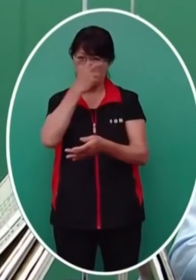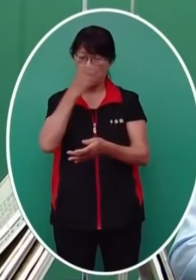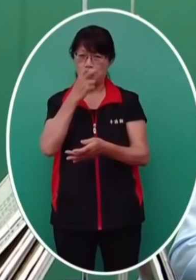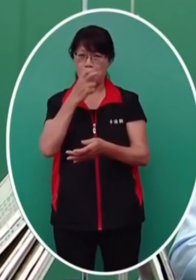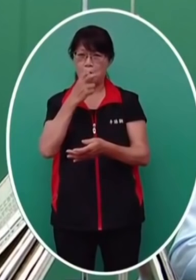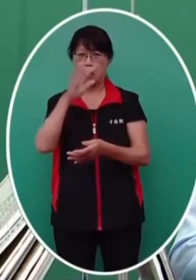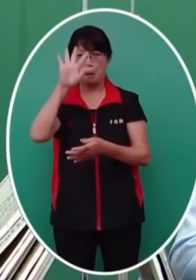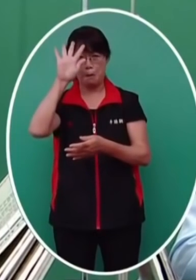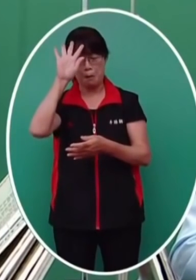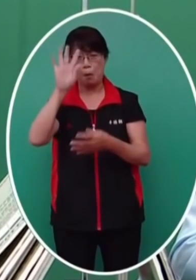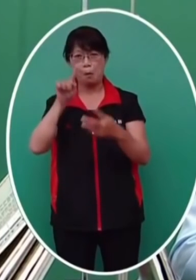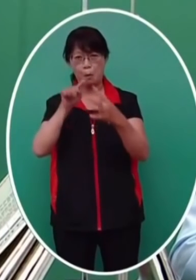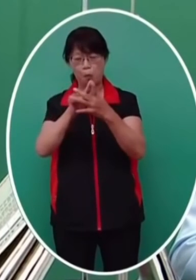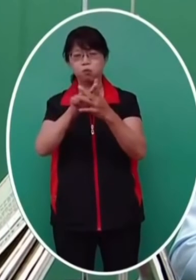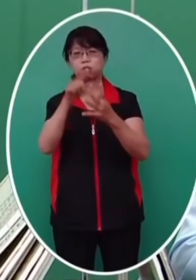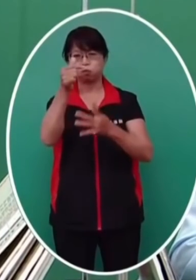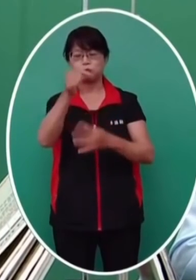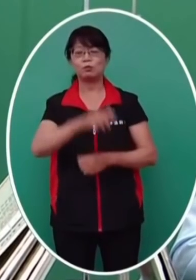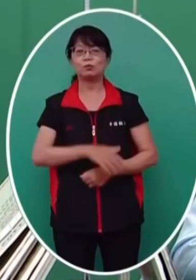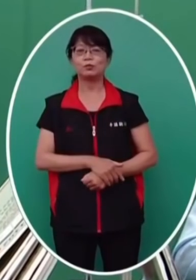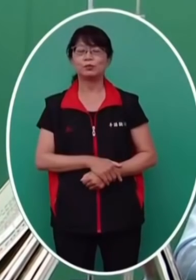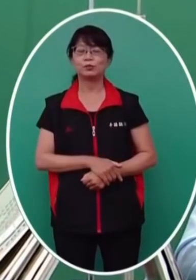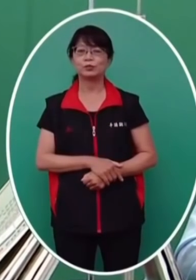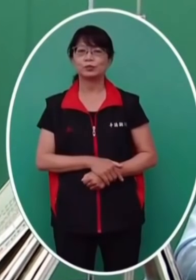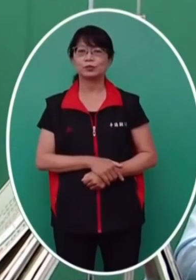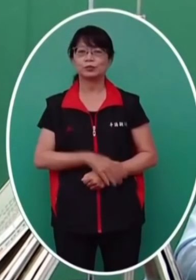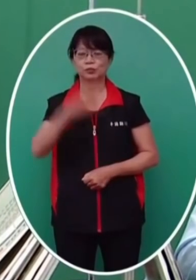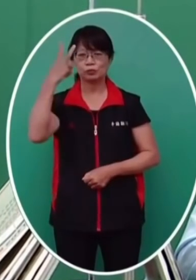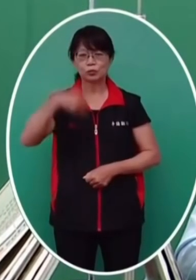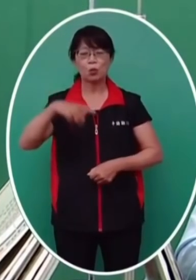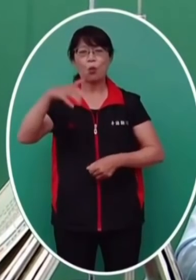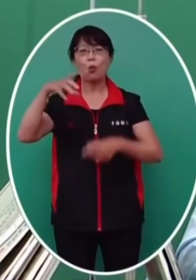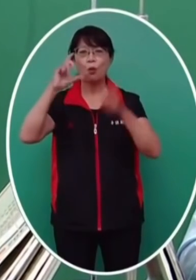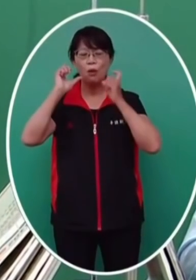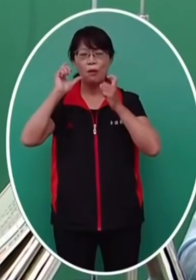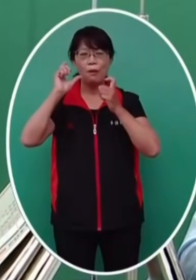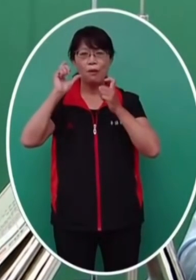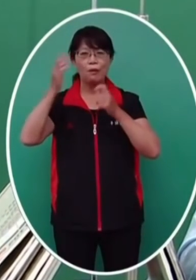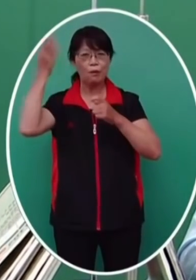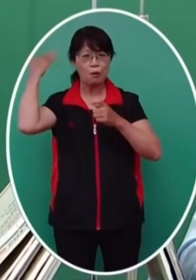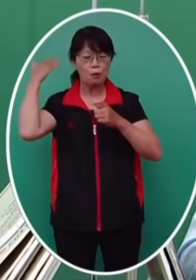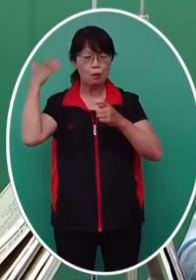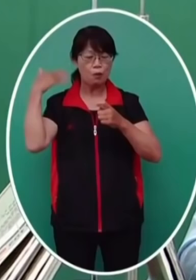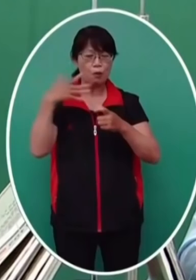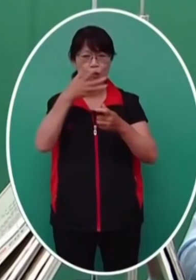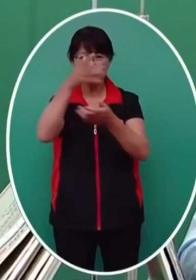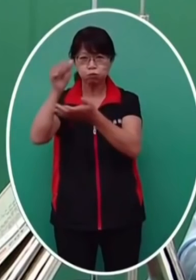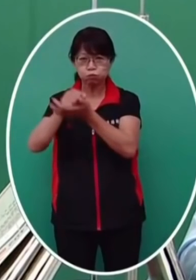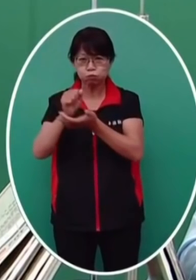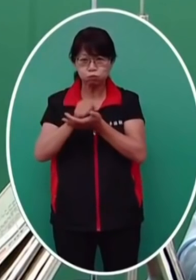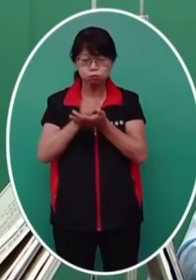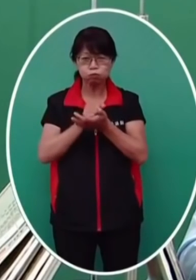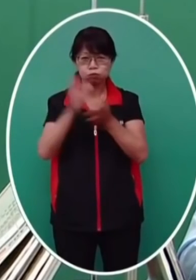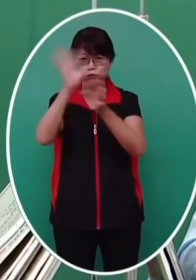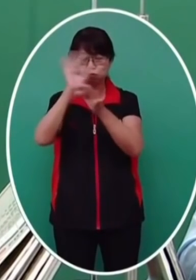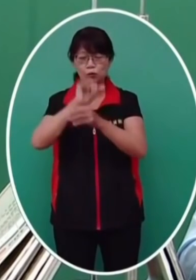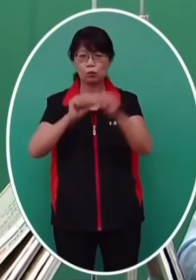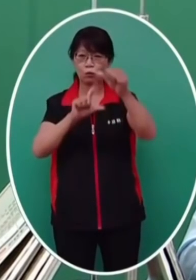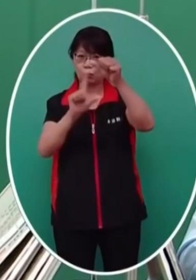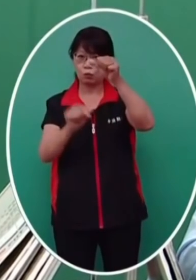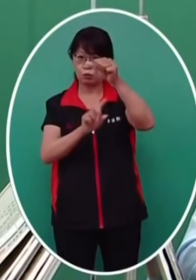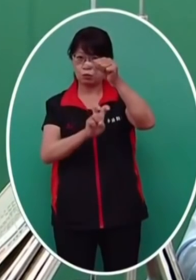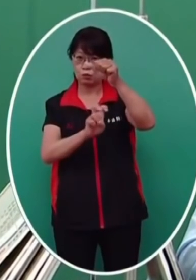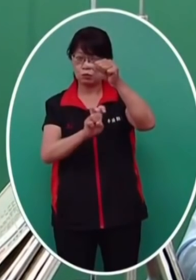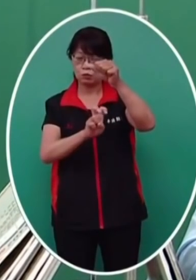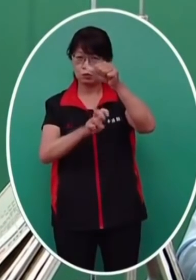是6月4号确诊哦。那我们回溯他的这个记调中吼，回溯起来。他于